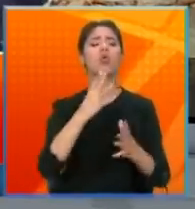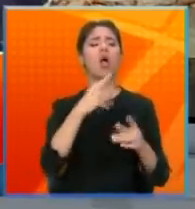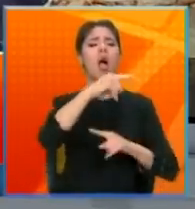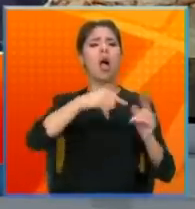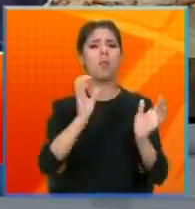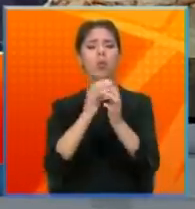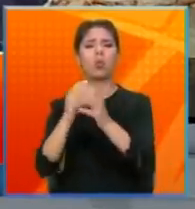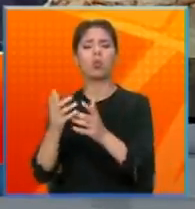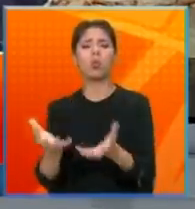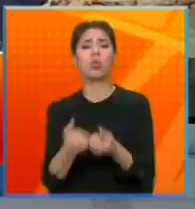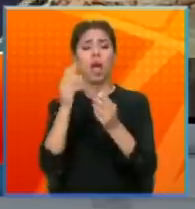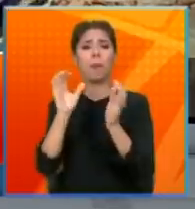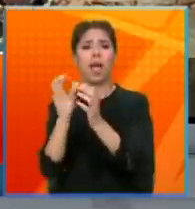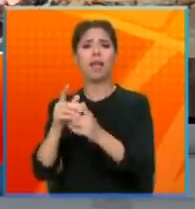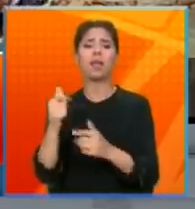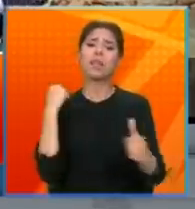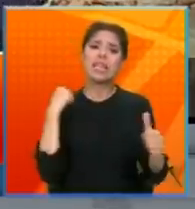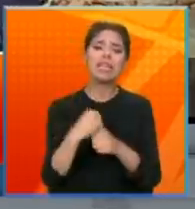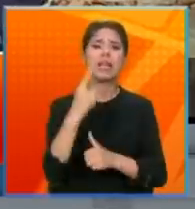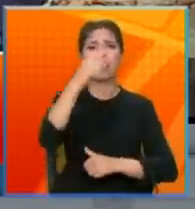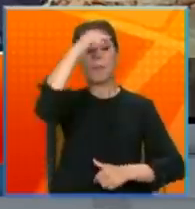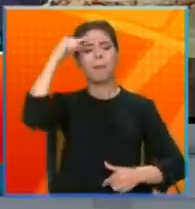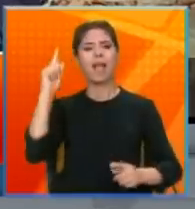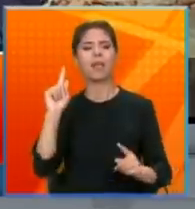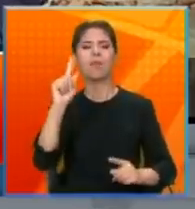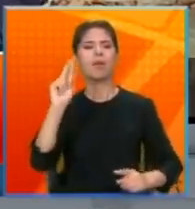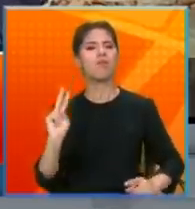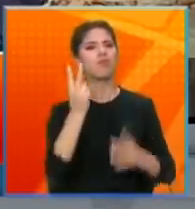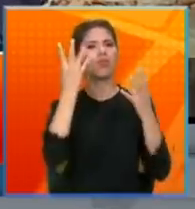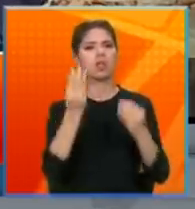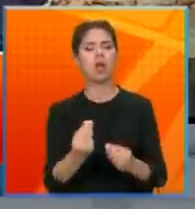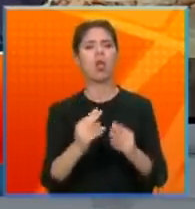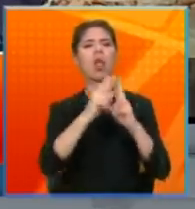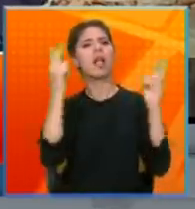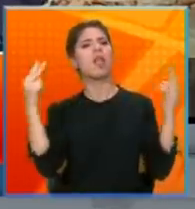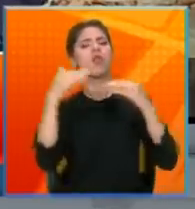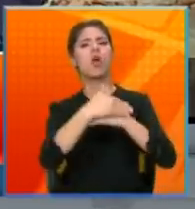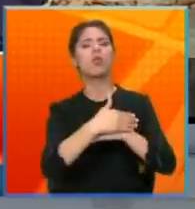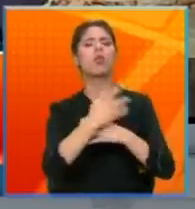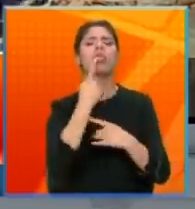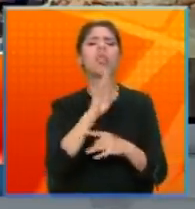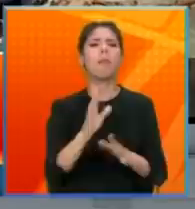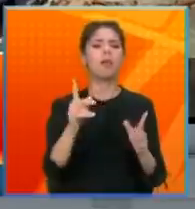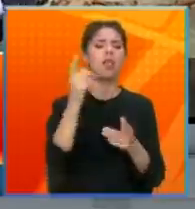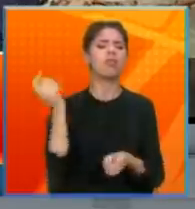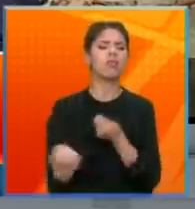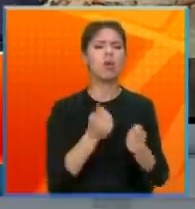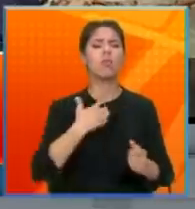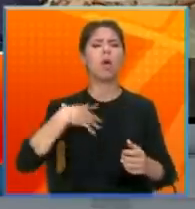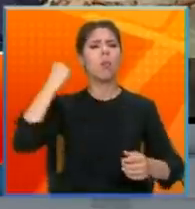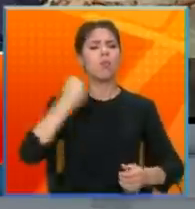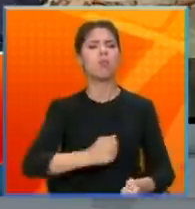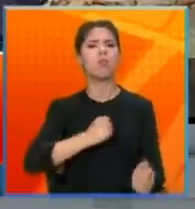arama kurtarma ekipleri yine de belki bir mucize yaşanır beklentisiyle gece gündüz demeden dere tepe geziyor, her taşın altına